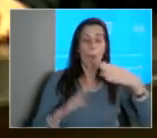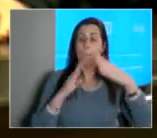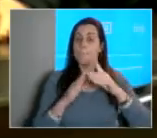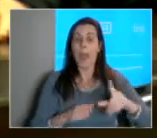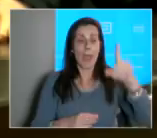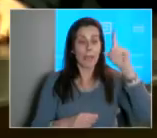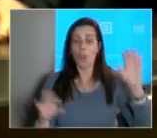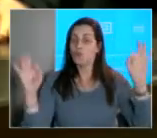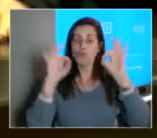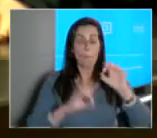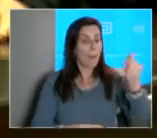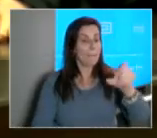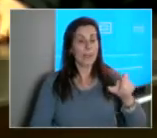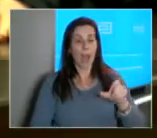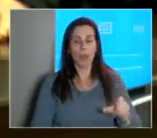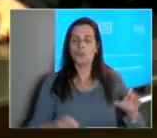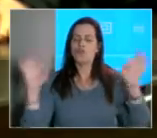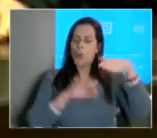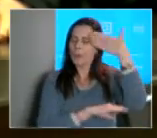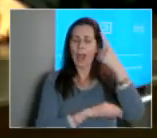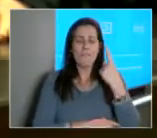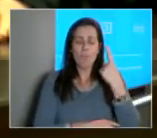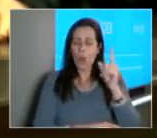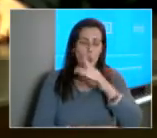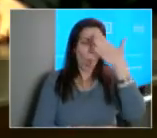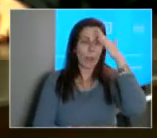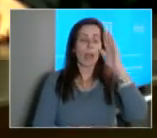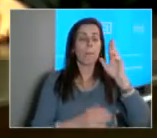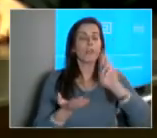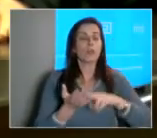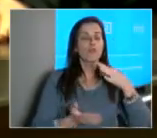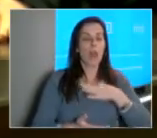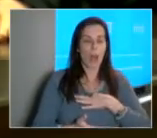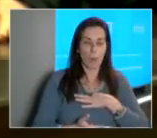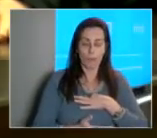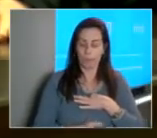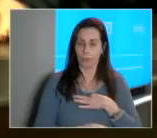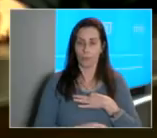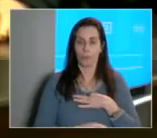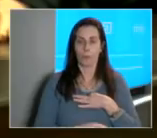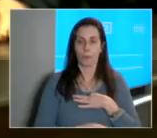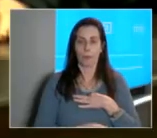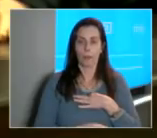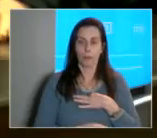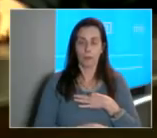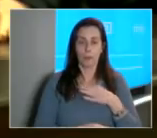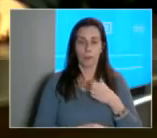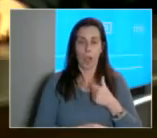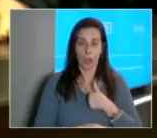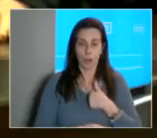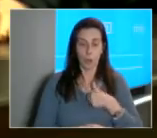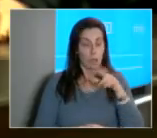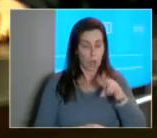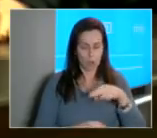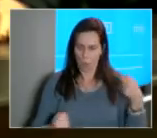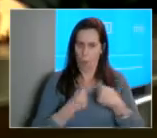שום מחוז ביהודה ושומרון. אף מדינה אחת בעולם לא הכירה בזה. יותר על כן, אני אומר, יש